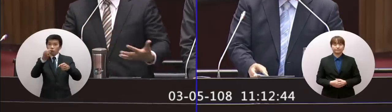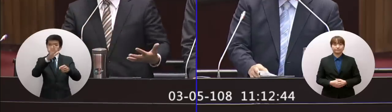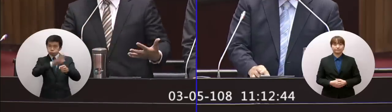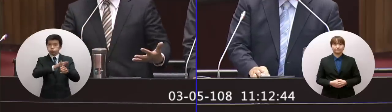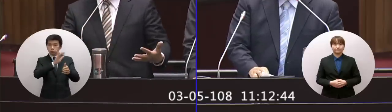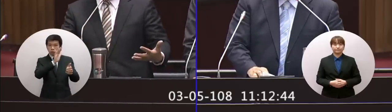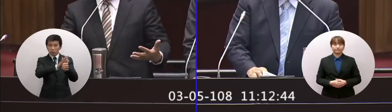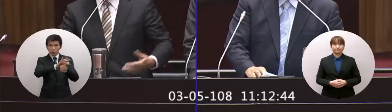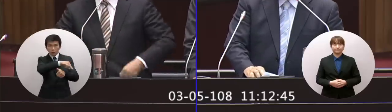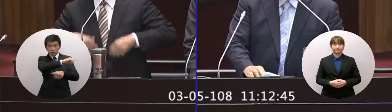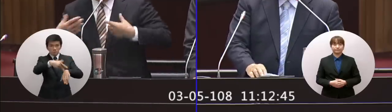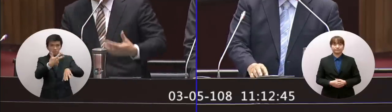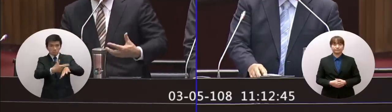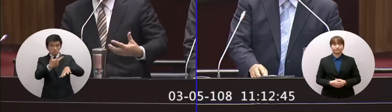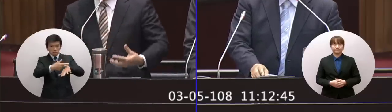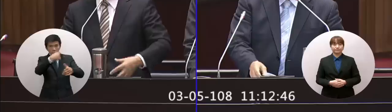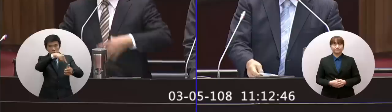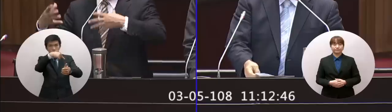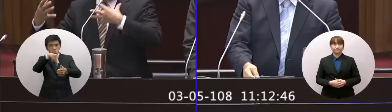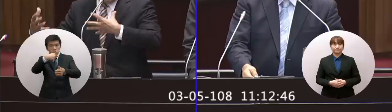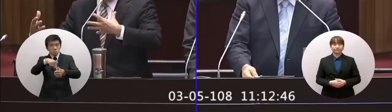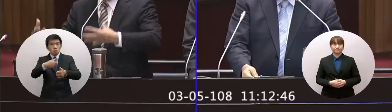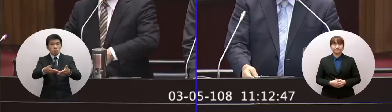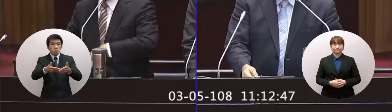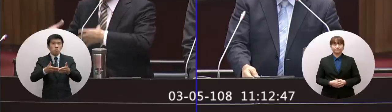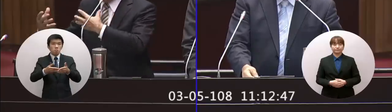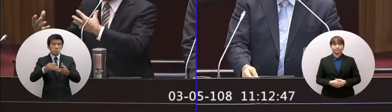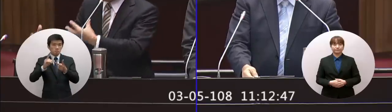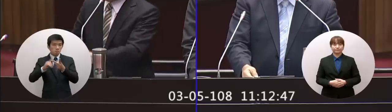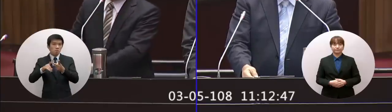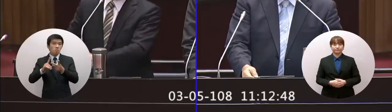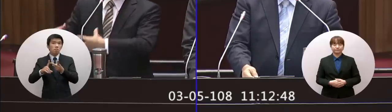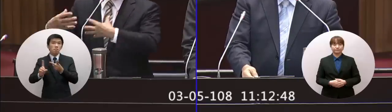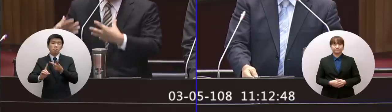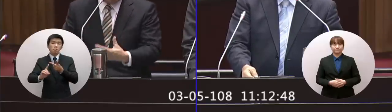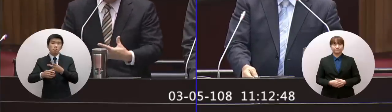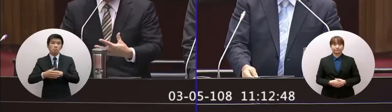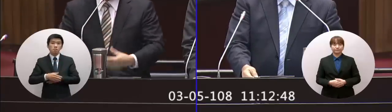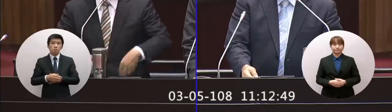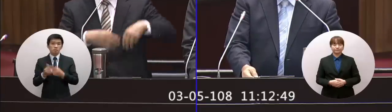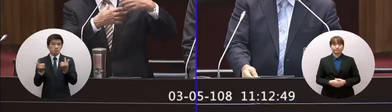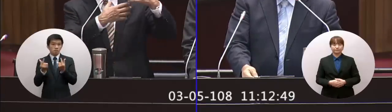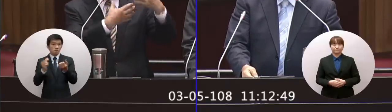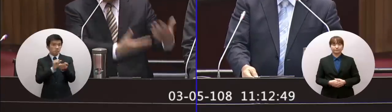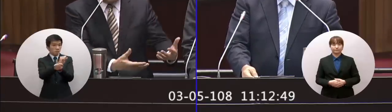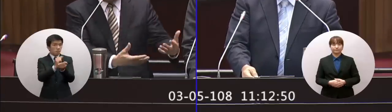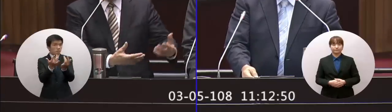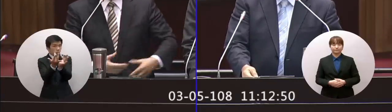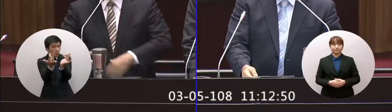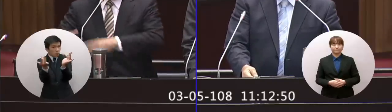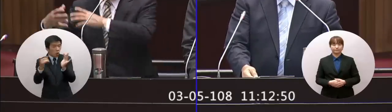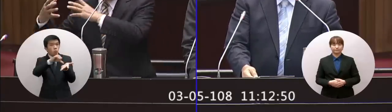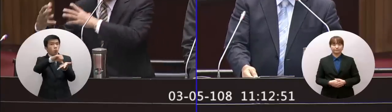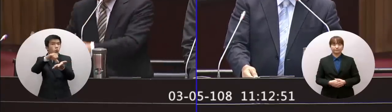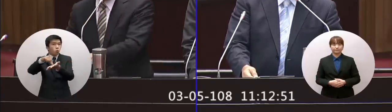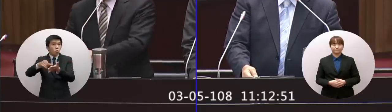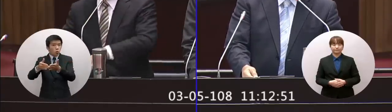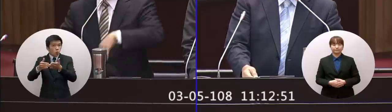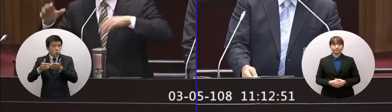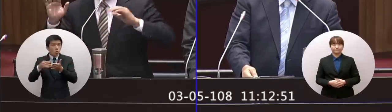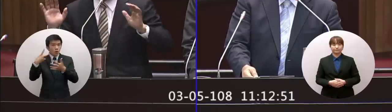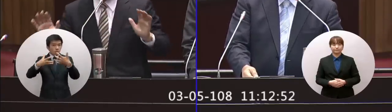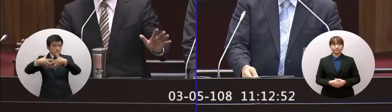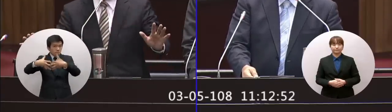培育这方面的人才，同时包括怎么样子种植林木，包括经费，包括机